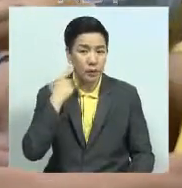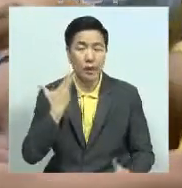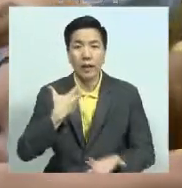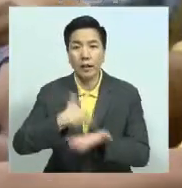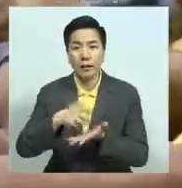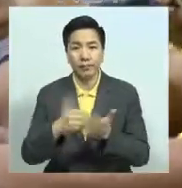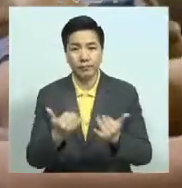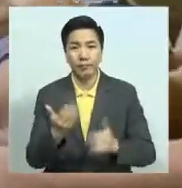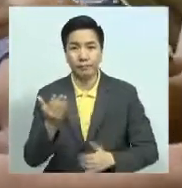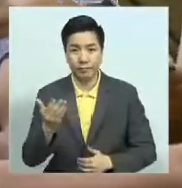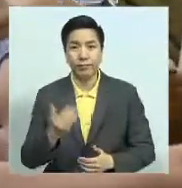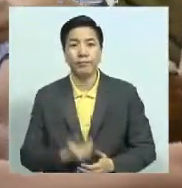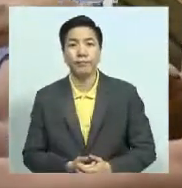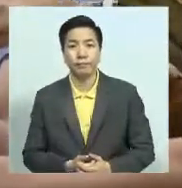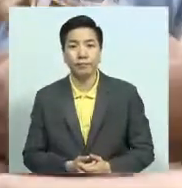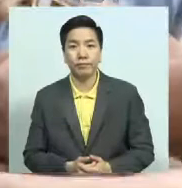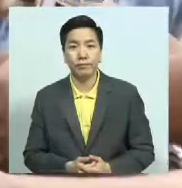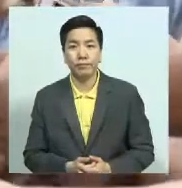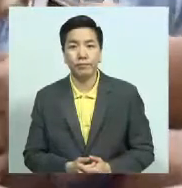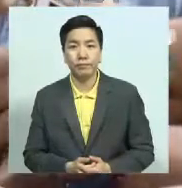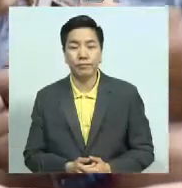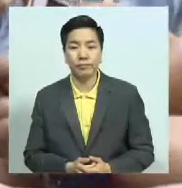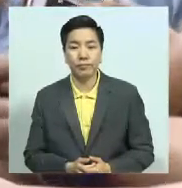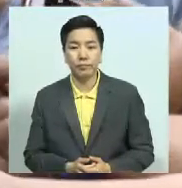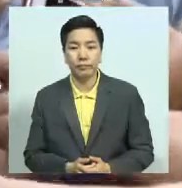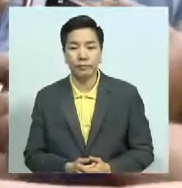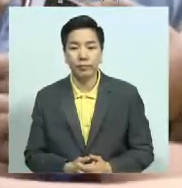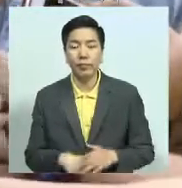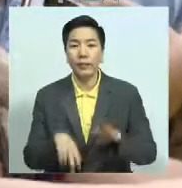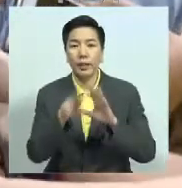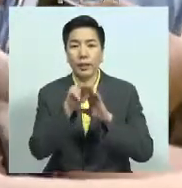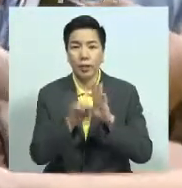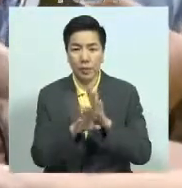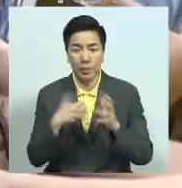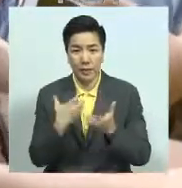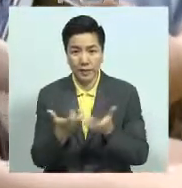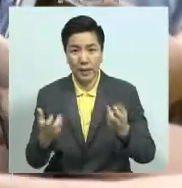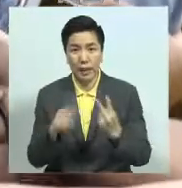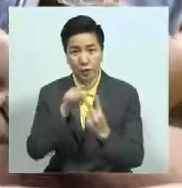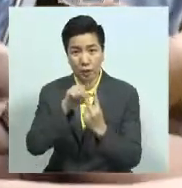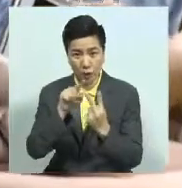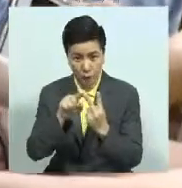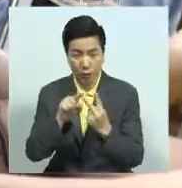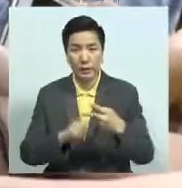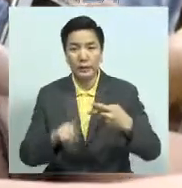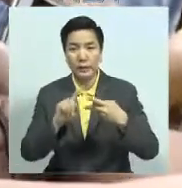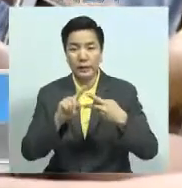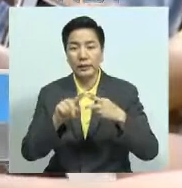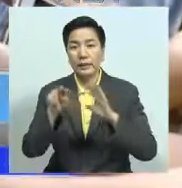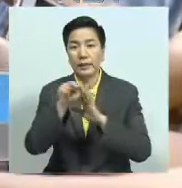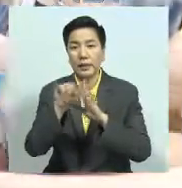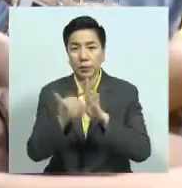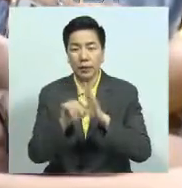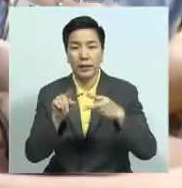สนธิรัตน์สนธิจิรวงศ์กันครับ อย่างที่เรียนว่านโยบายจะเป็น2 ส่วนสำคัญก็คือว่านโยบาย